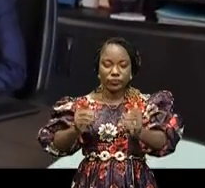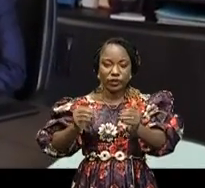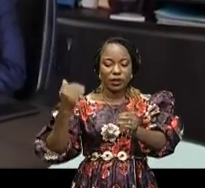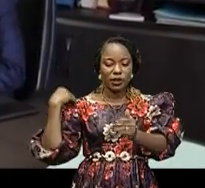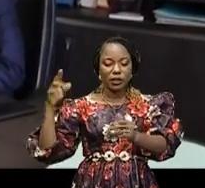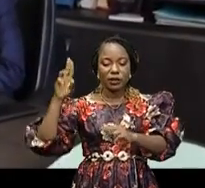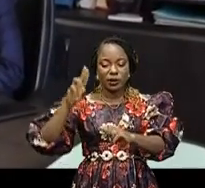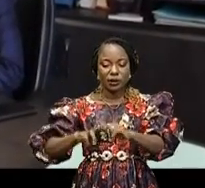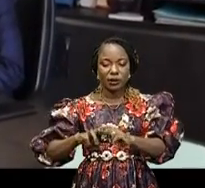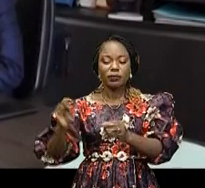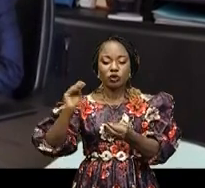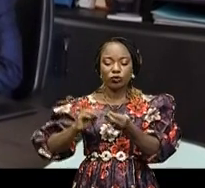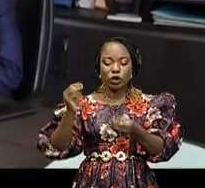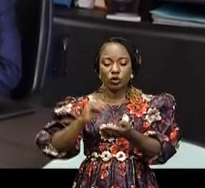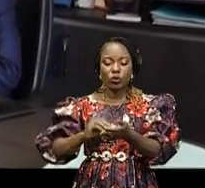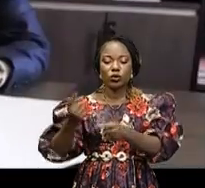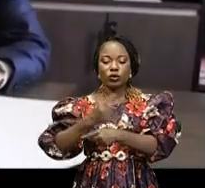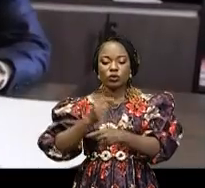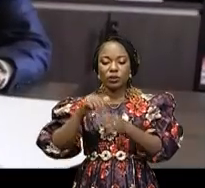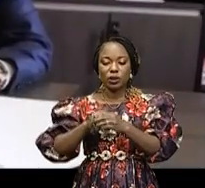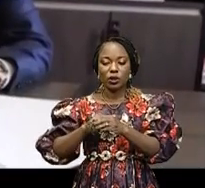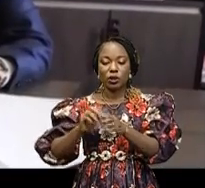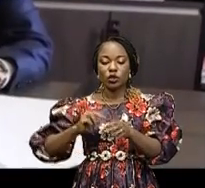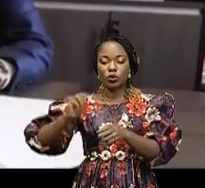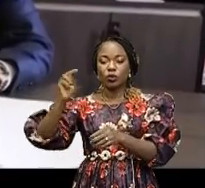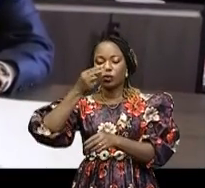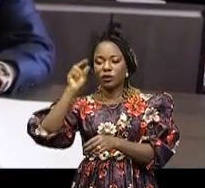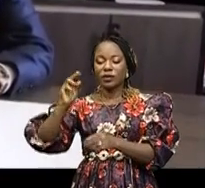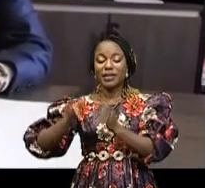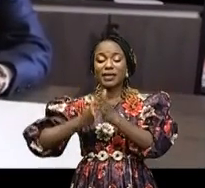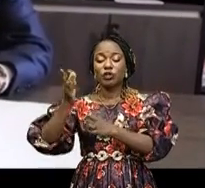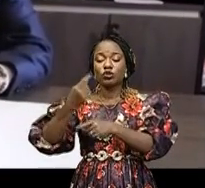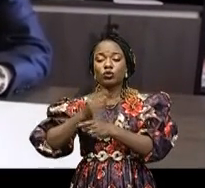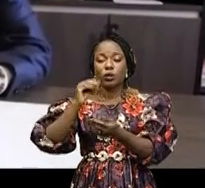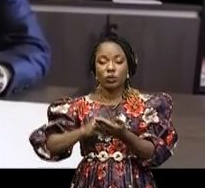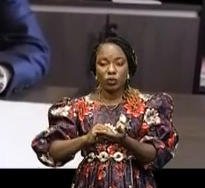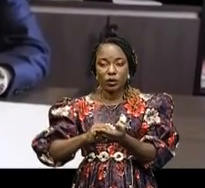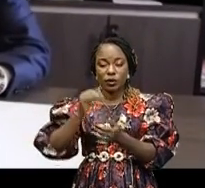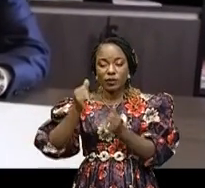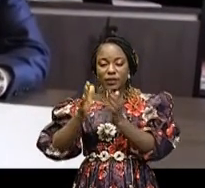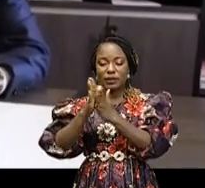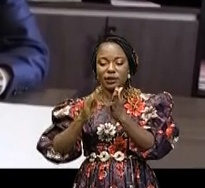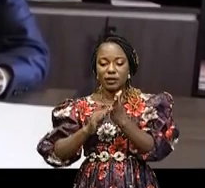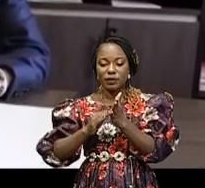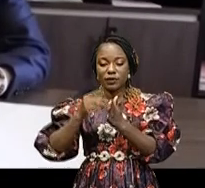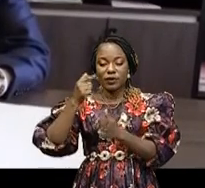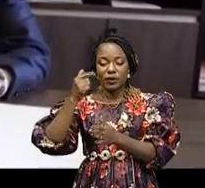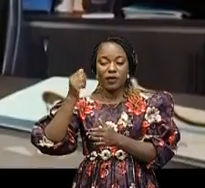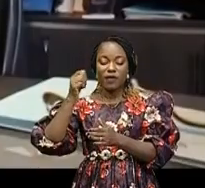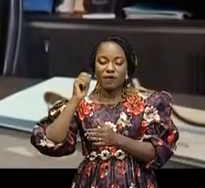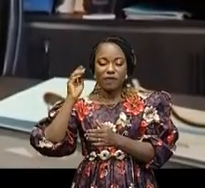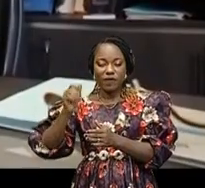l'état de siège dans les provinces de l'Ituri et du Nord-Kivu pour une période de 15 jours prenant cours les 19 février 2022.